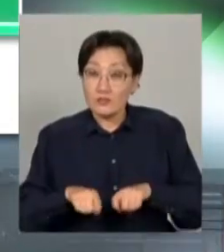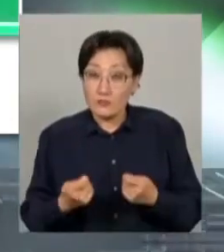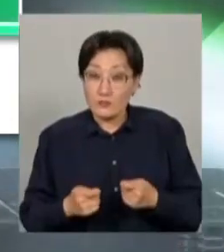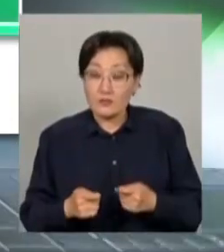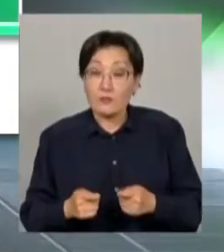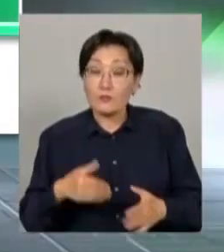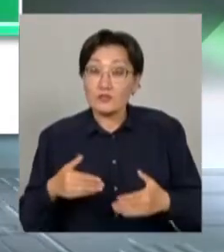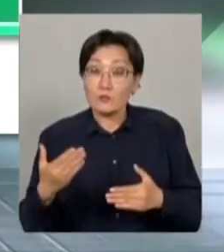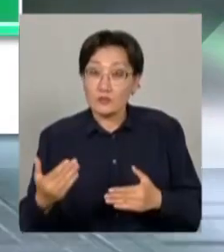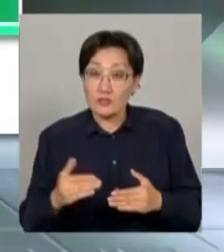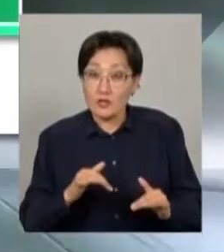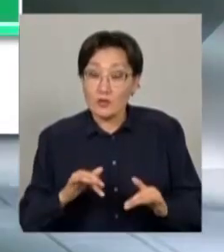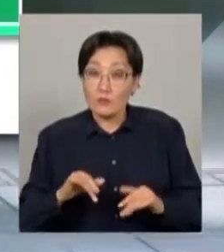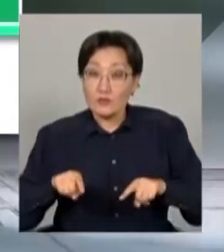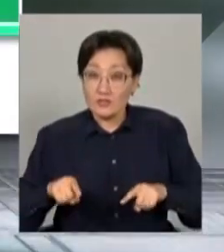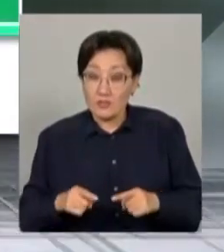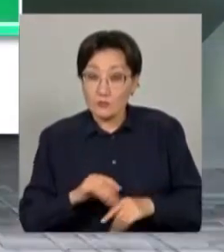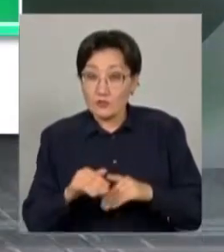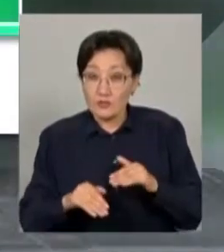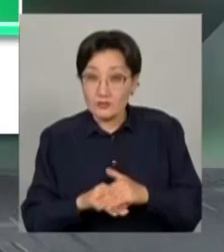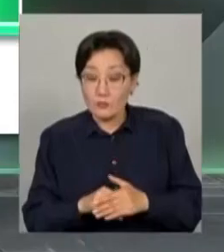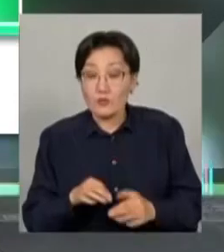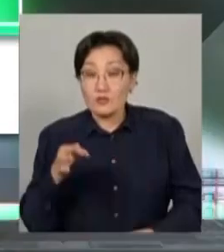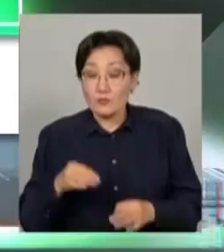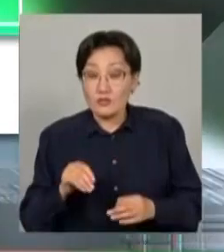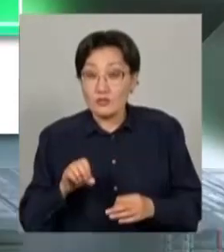избранную в отношении него меру пресечения, скрылся от суда, в